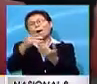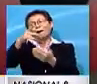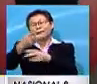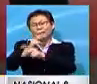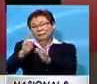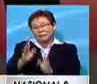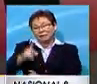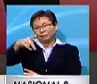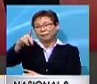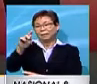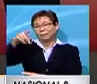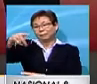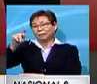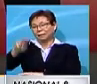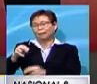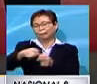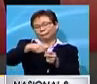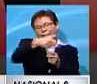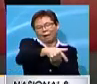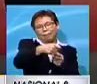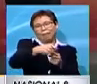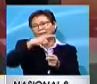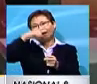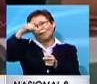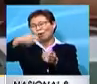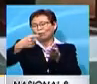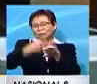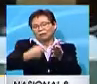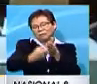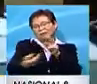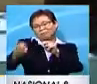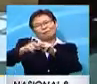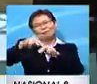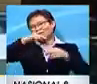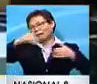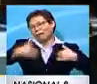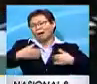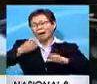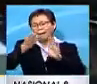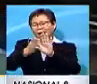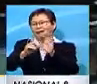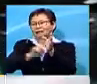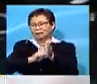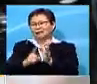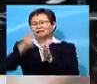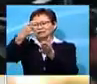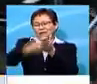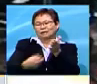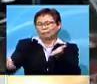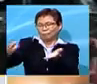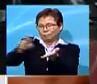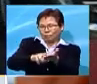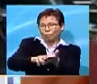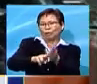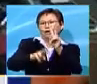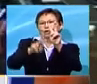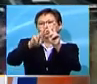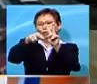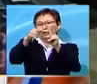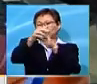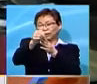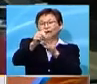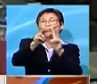PTPTN untuk membuat bayaran balik tanpa sebarang caj tambahan. Bank Islam akan menanggung caj pendaftaran sebanyak